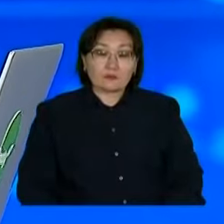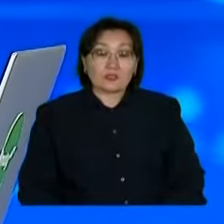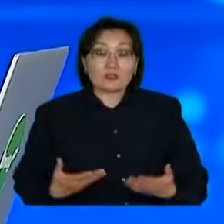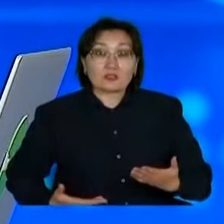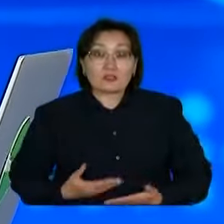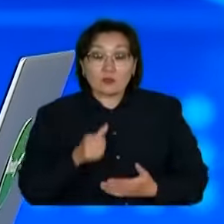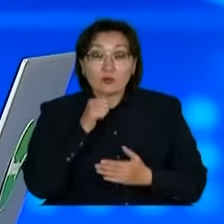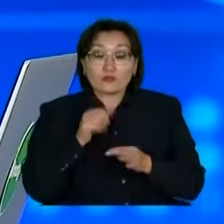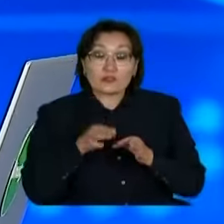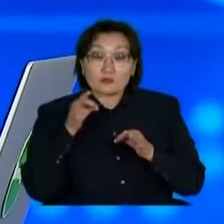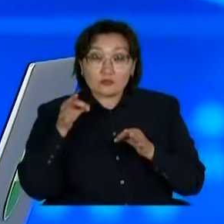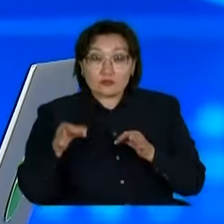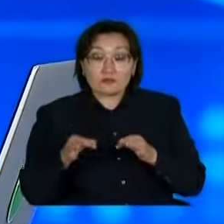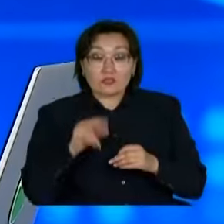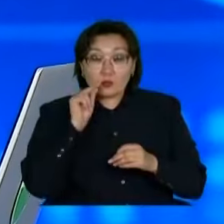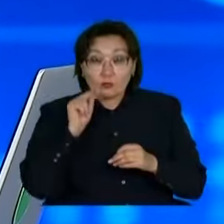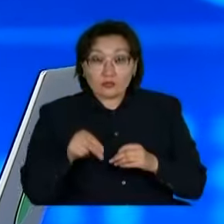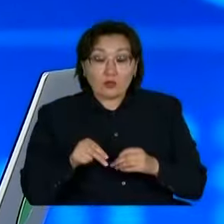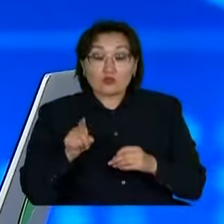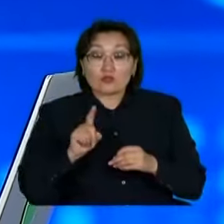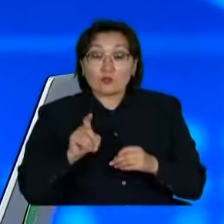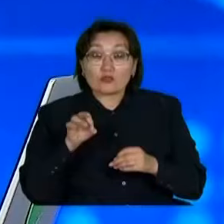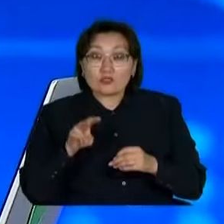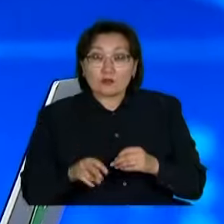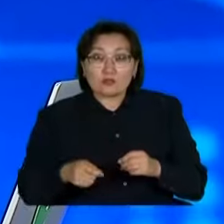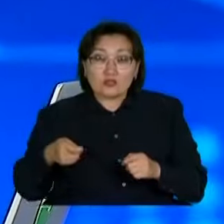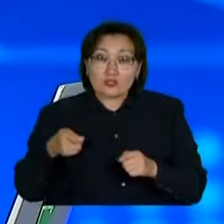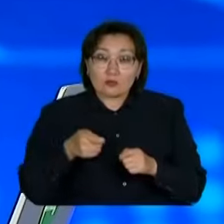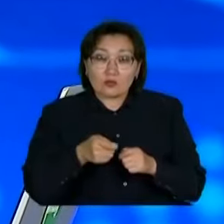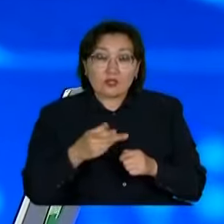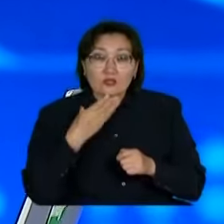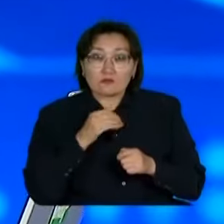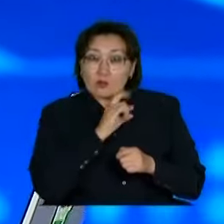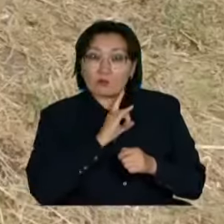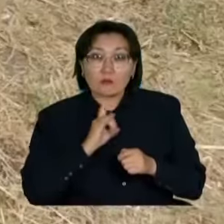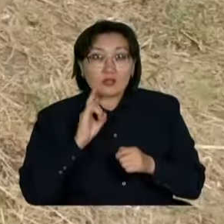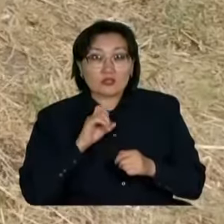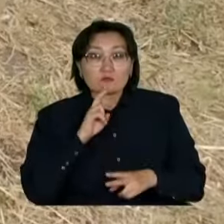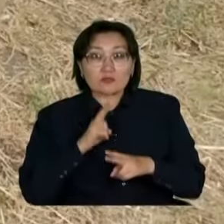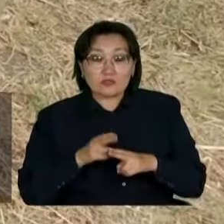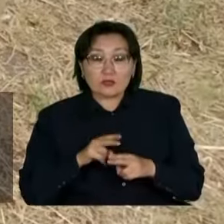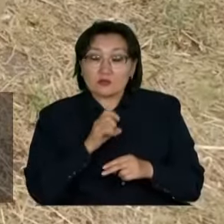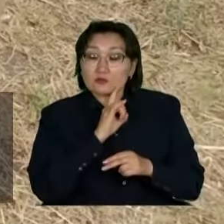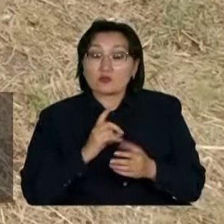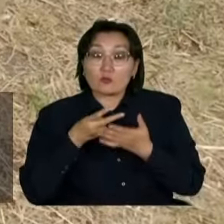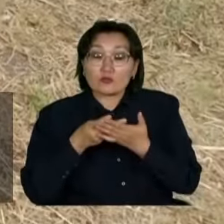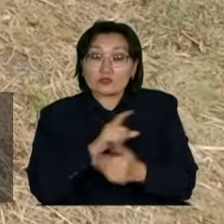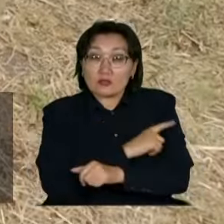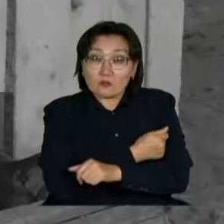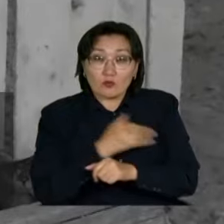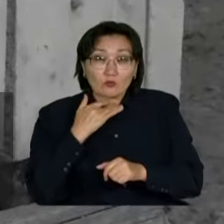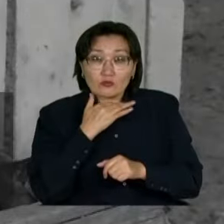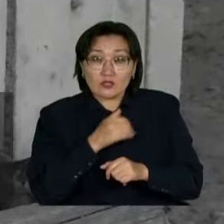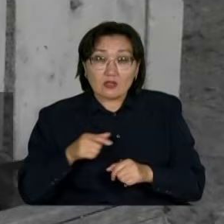Жителя Костанайской области подозревает в том, что он изрезал ножом свою мать и сестру. Женщины поступили в больницу с